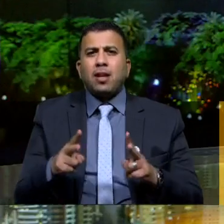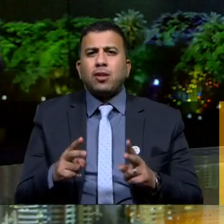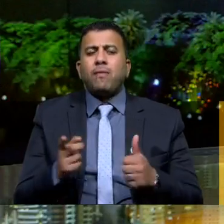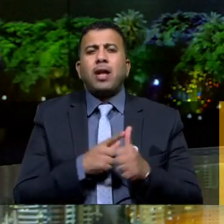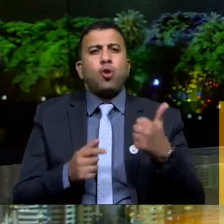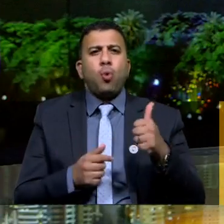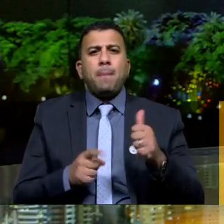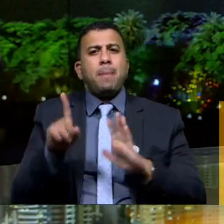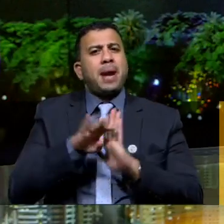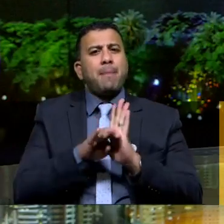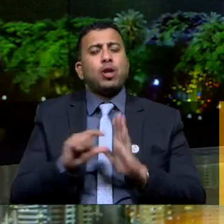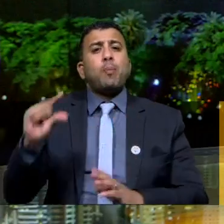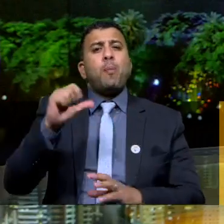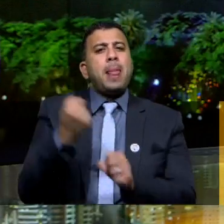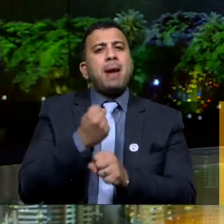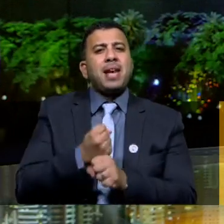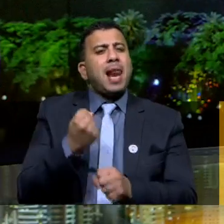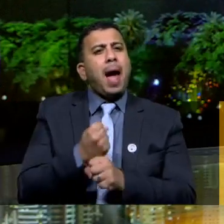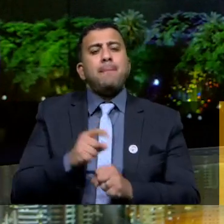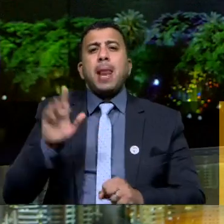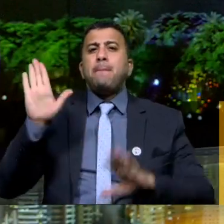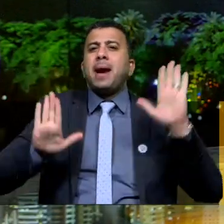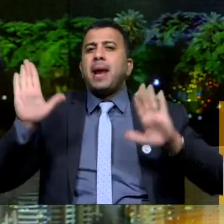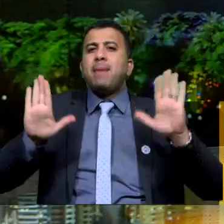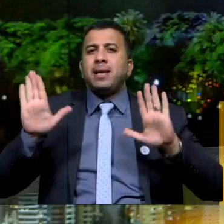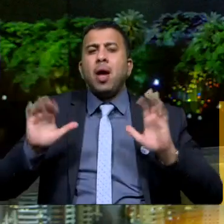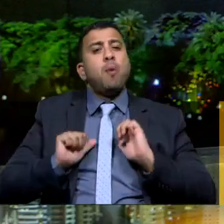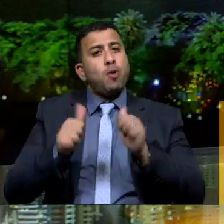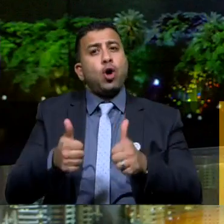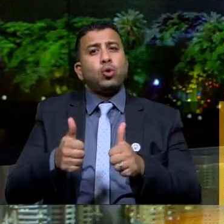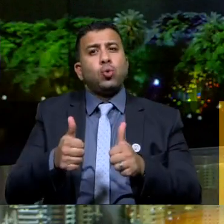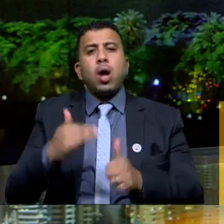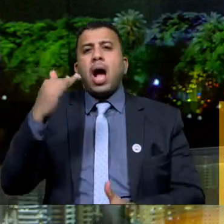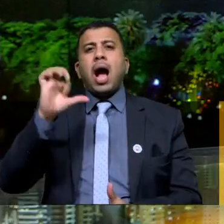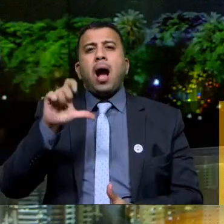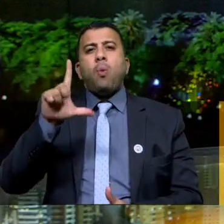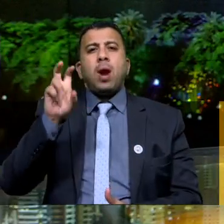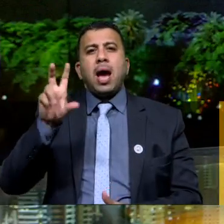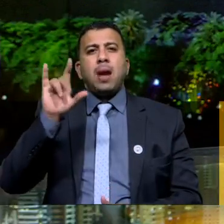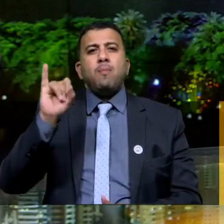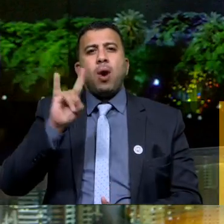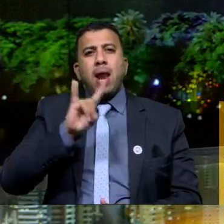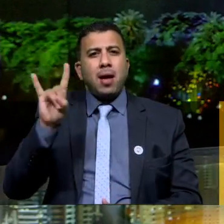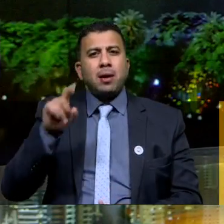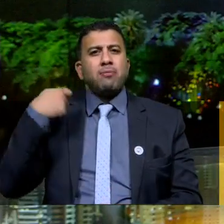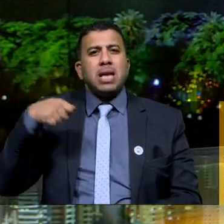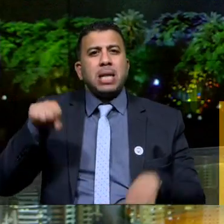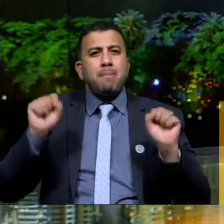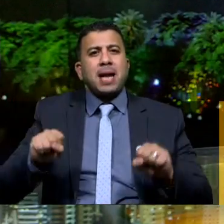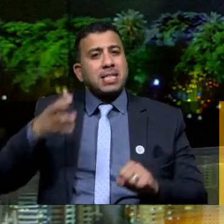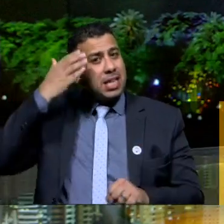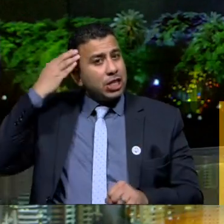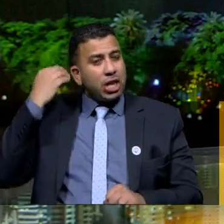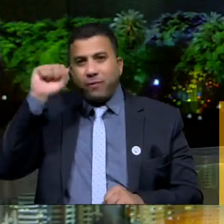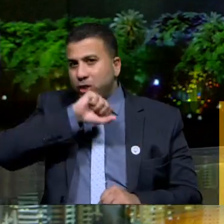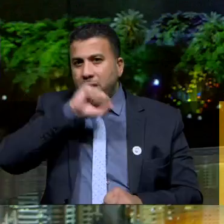انطلقت الدفعة الأولى من برنامج الدبلوم المهني في العمل البرلماني، وذلك بحضور سعادة خولة الملا رئيس المجلس